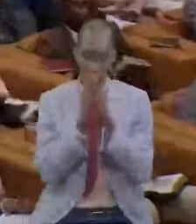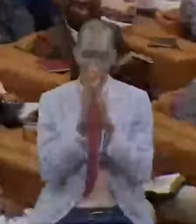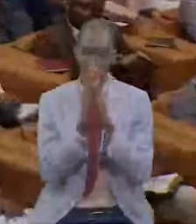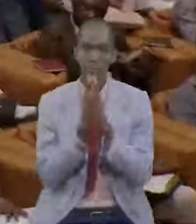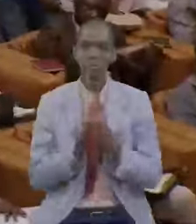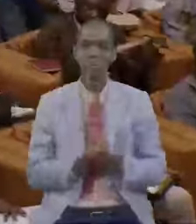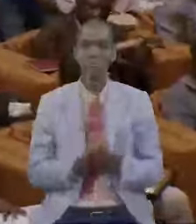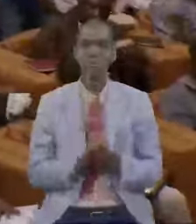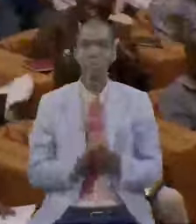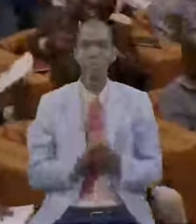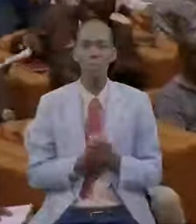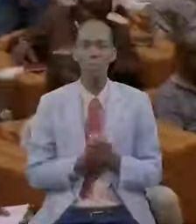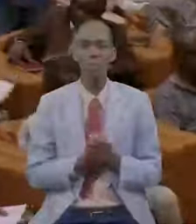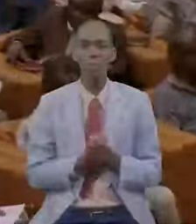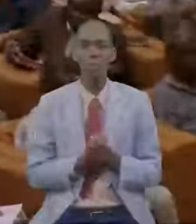Seigneur dans la prière.